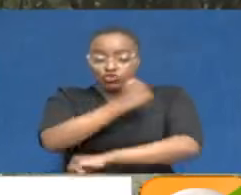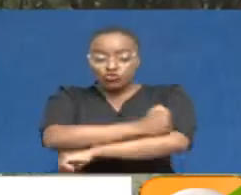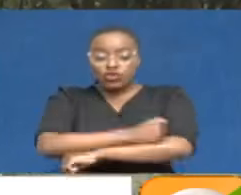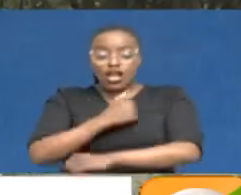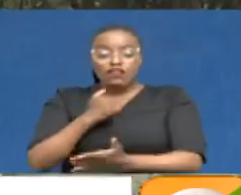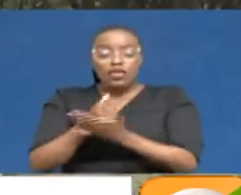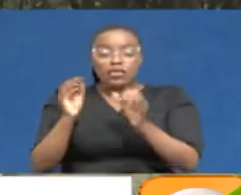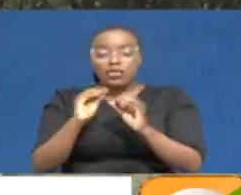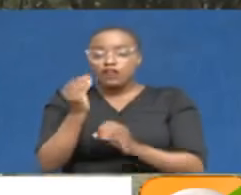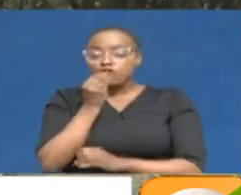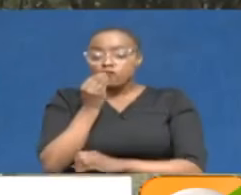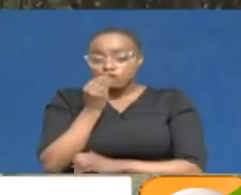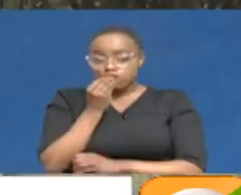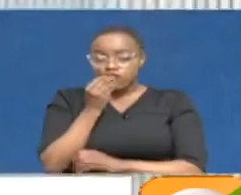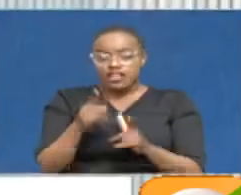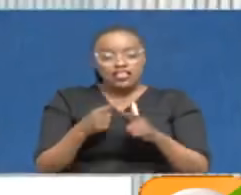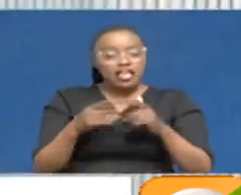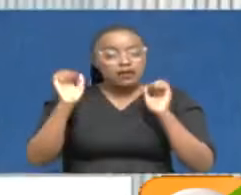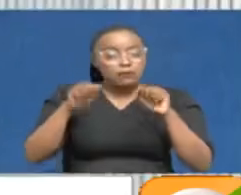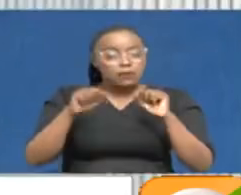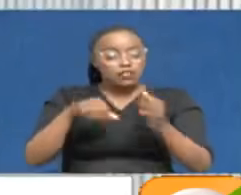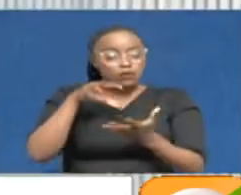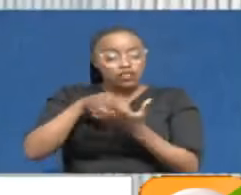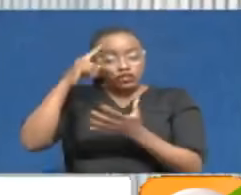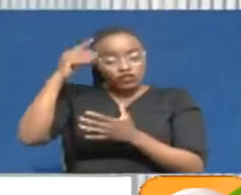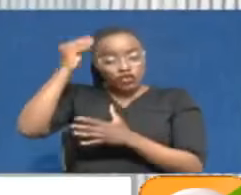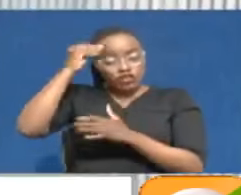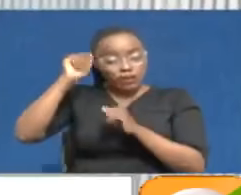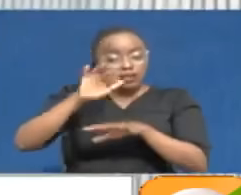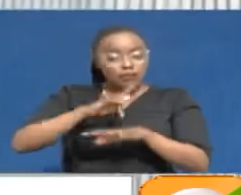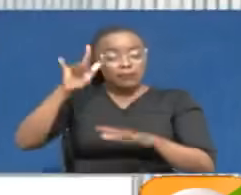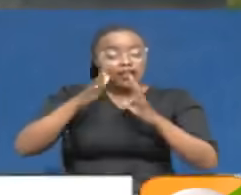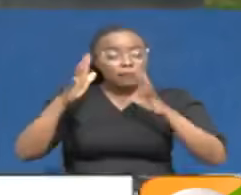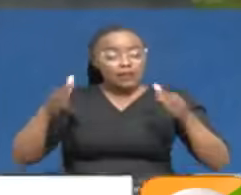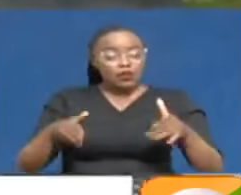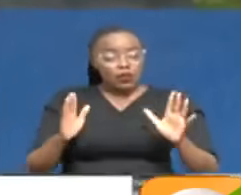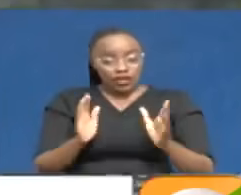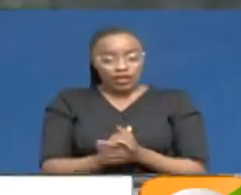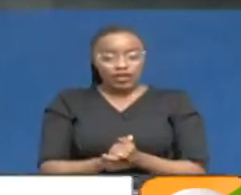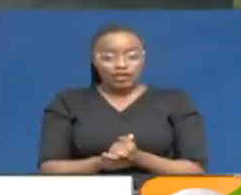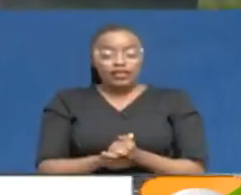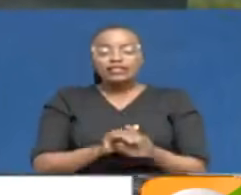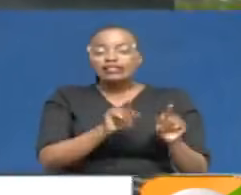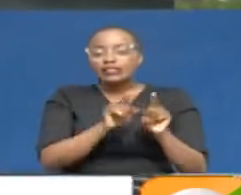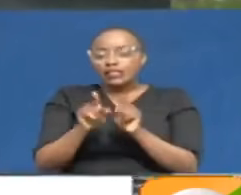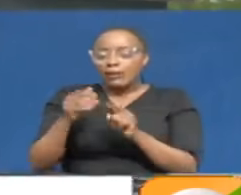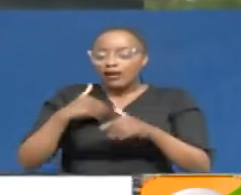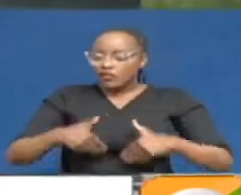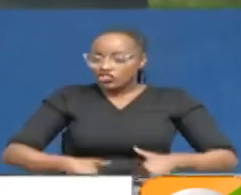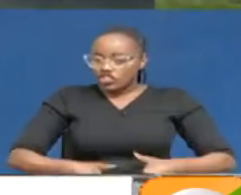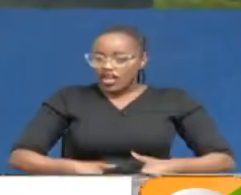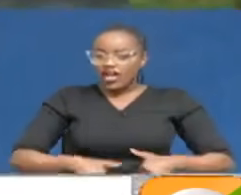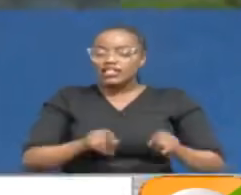zitakosa usaidizi wa vyakula, basi huenda hali ya masomo ikaathirika pakubwa. Kando na baa la